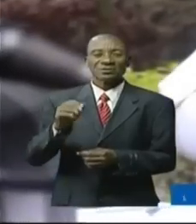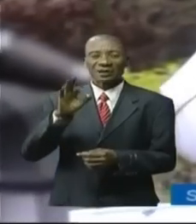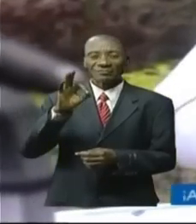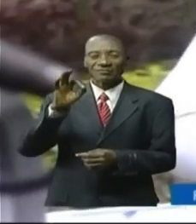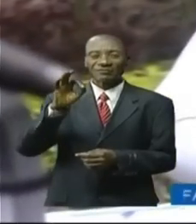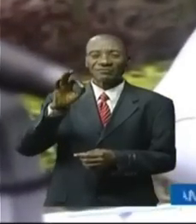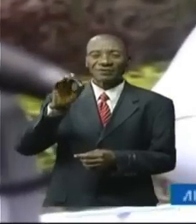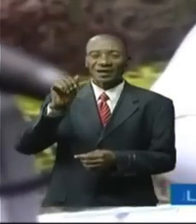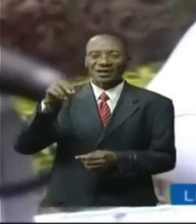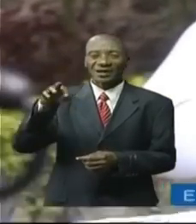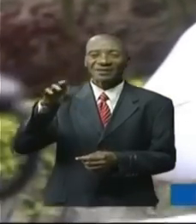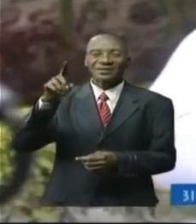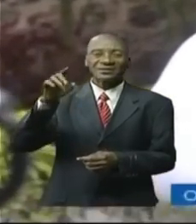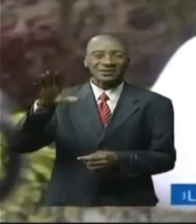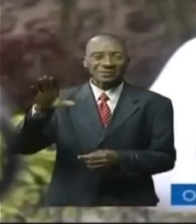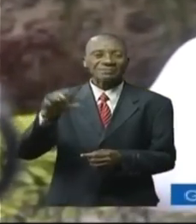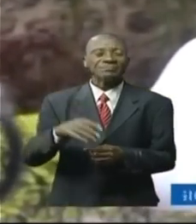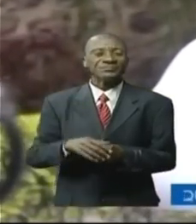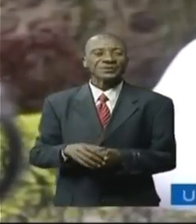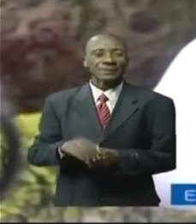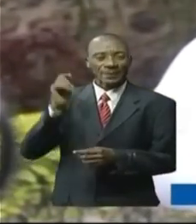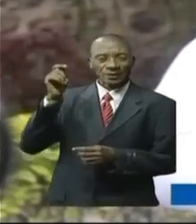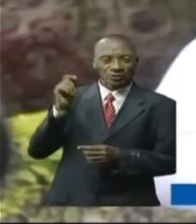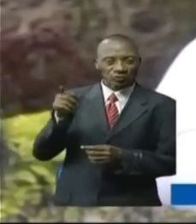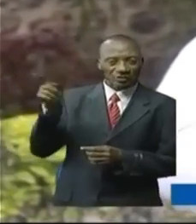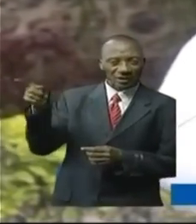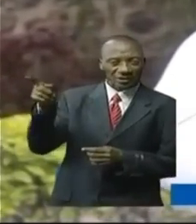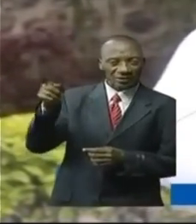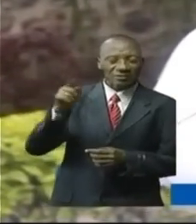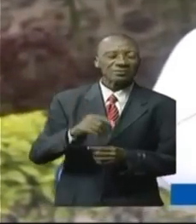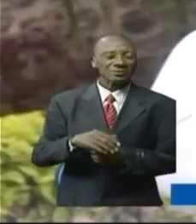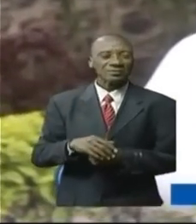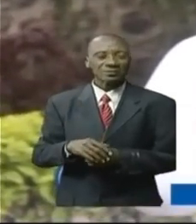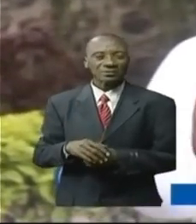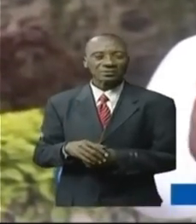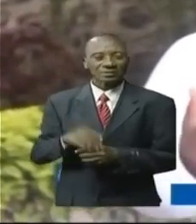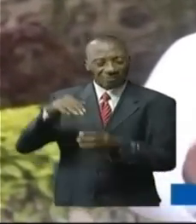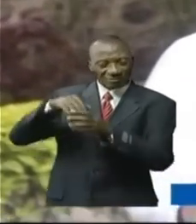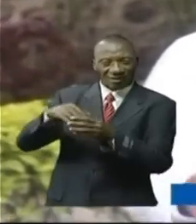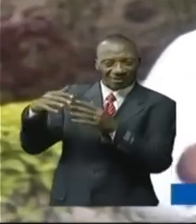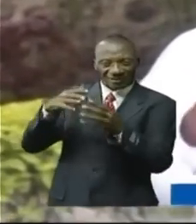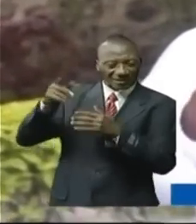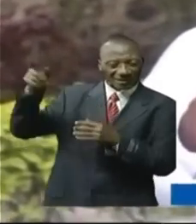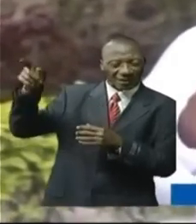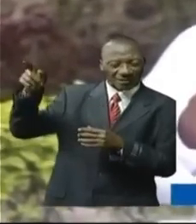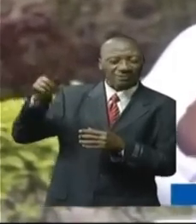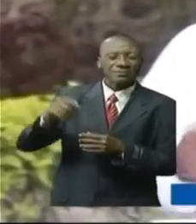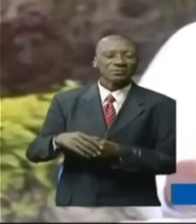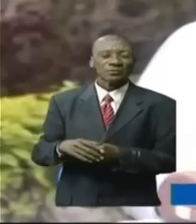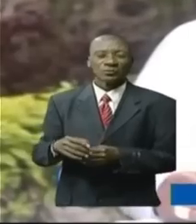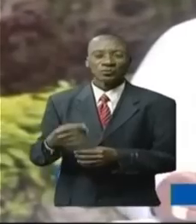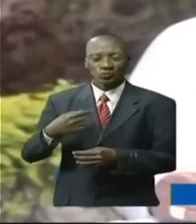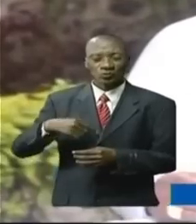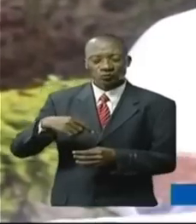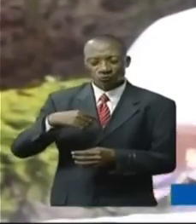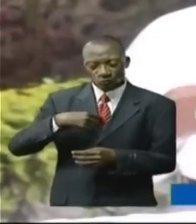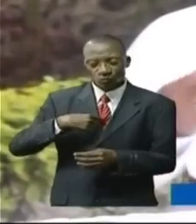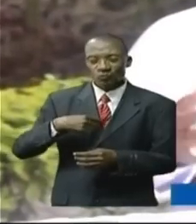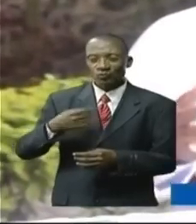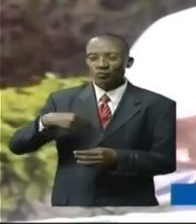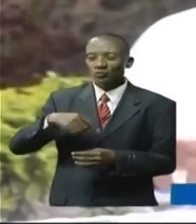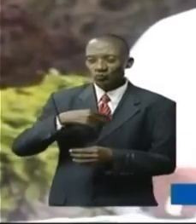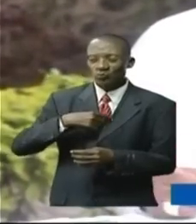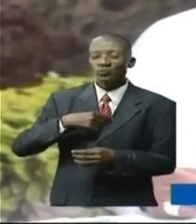puisque les militaires, c'est eux qui ont la guerre comme métier. C'est leur métier de faire la guerre. Ils